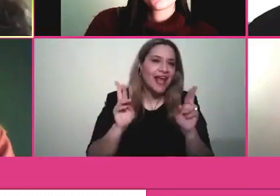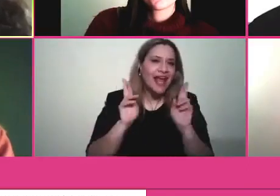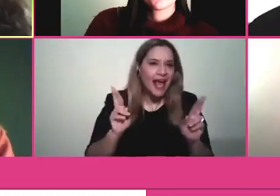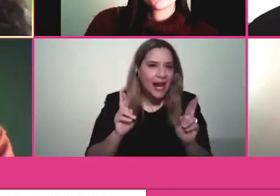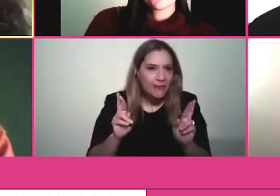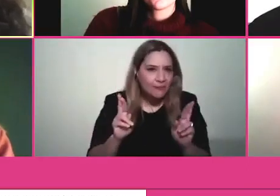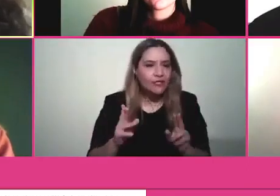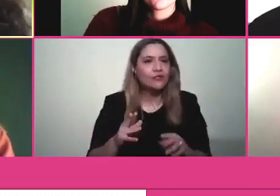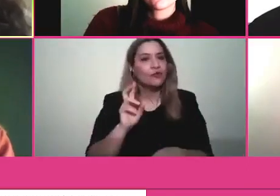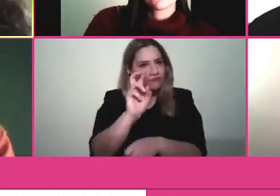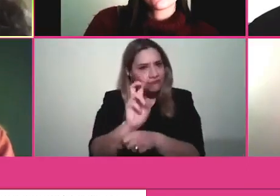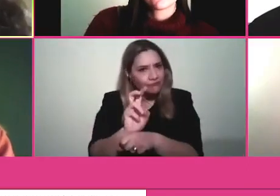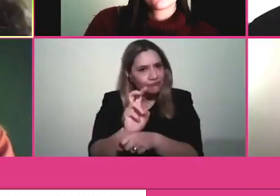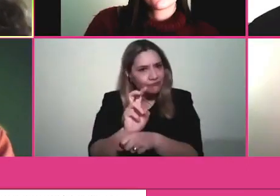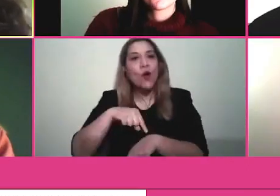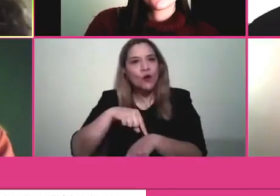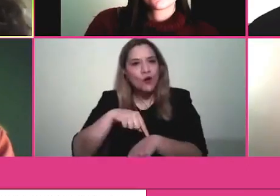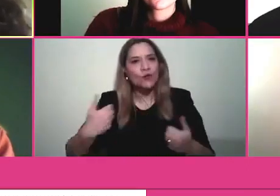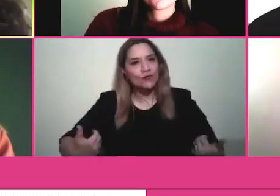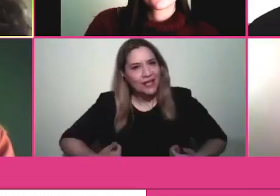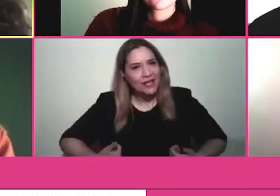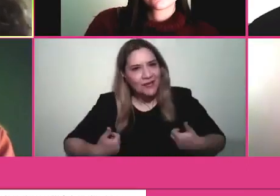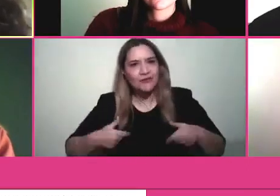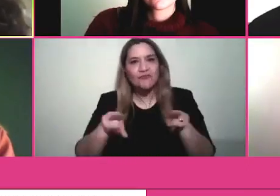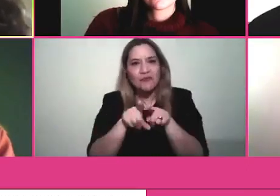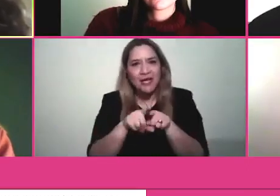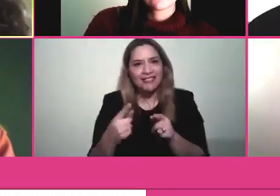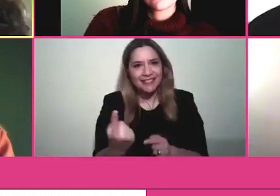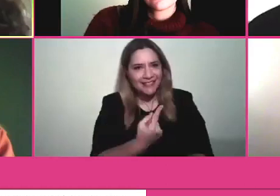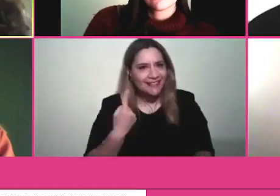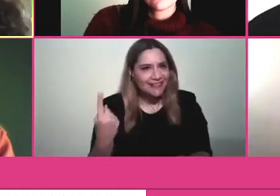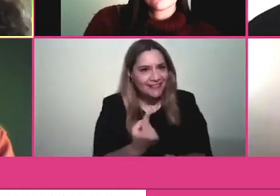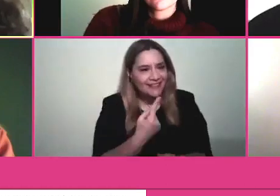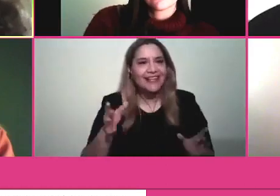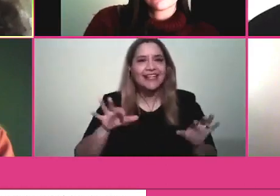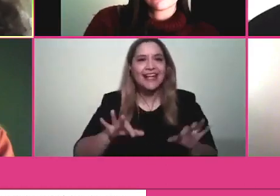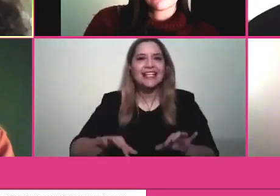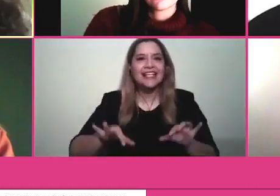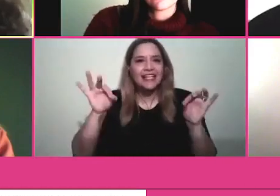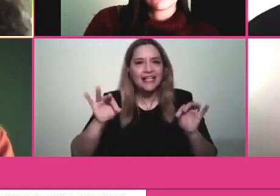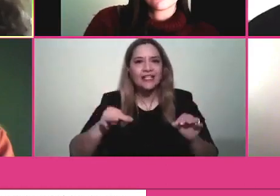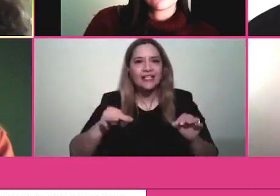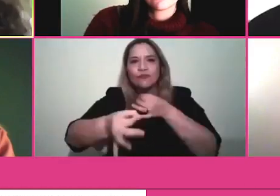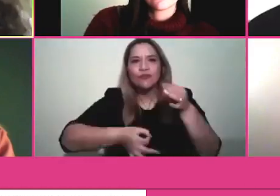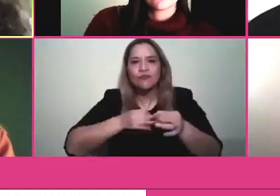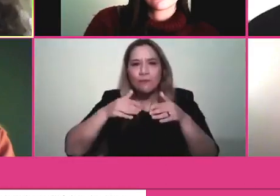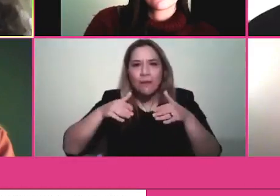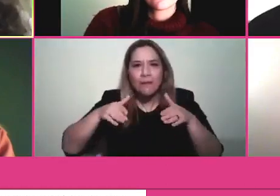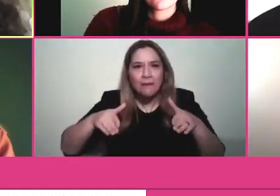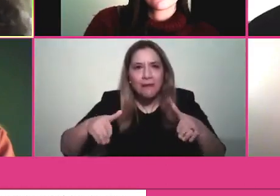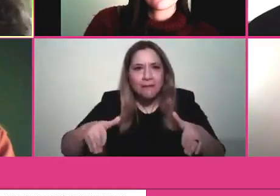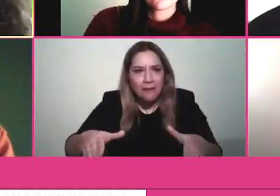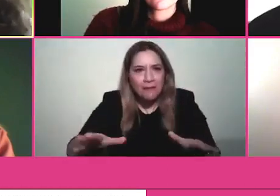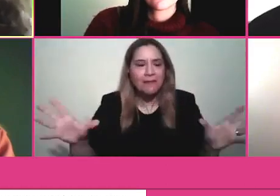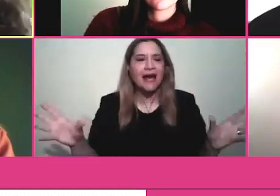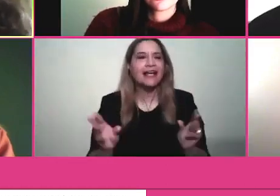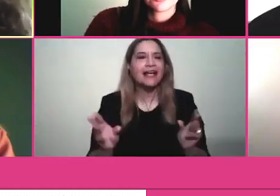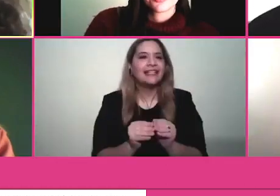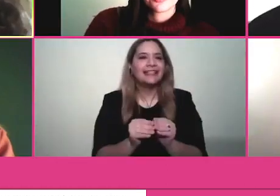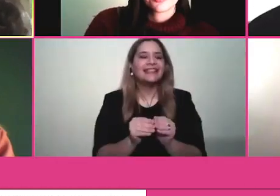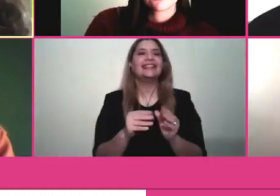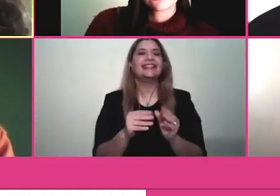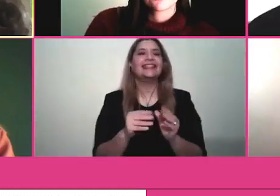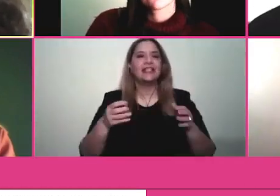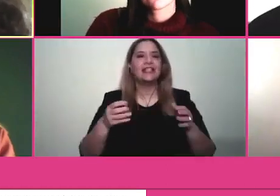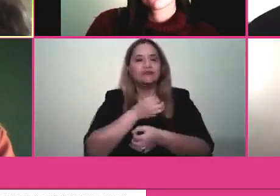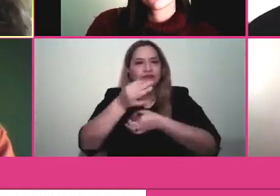και το χρόνο να παίξουμε μαζί και να ξεκινήσουμε και μια εκστρατεία συνηγορίας ή αυτοσυνηγορίας με θέμα